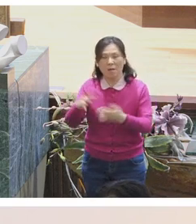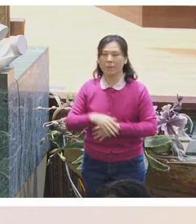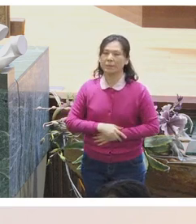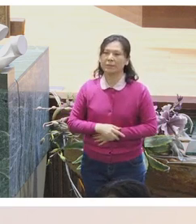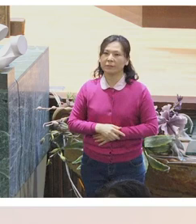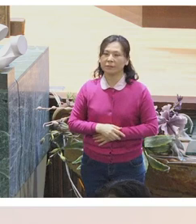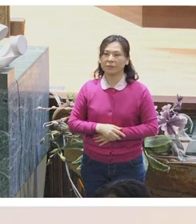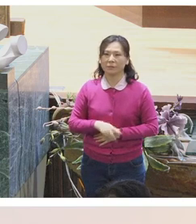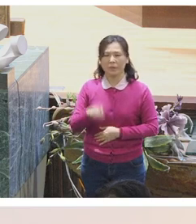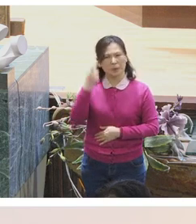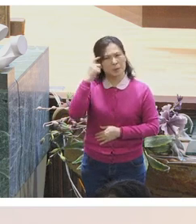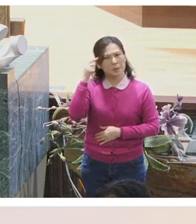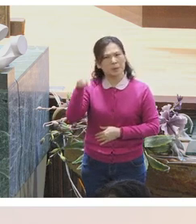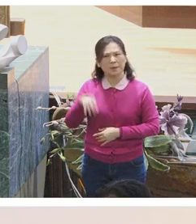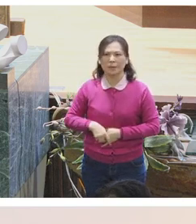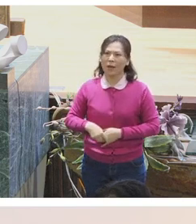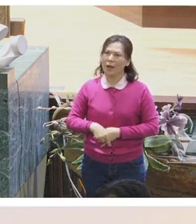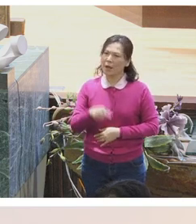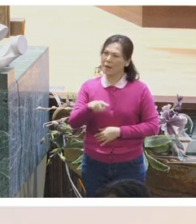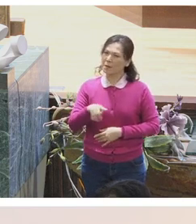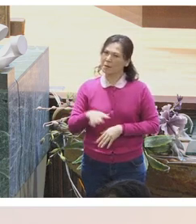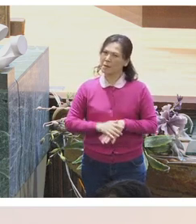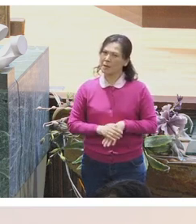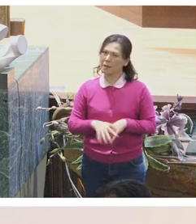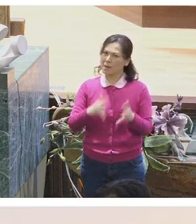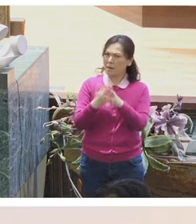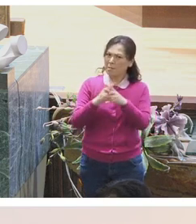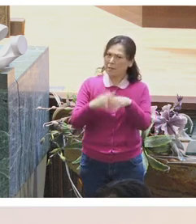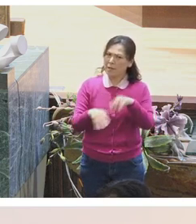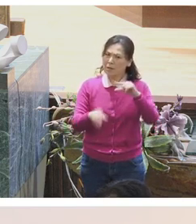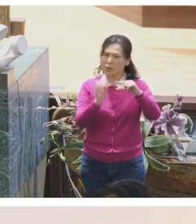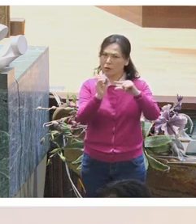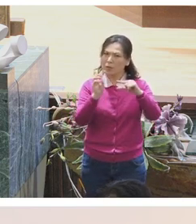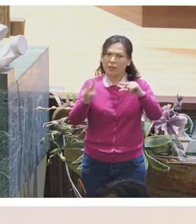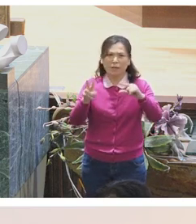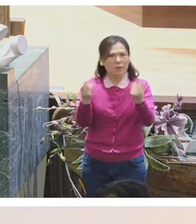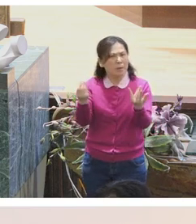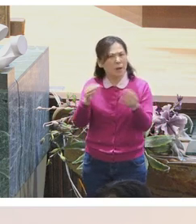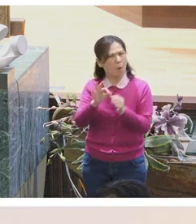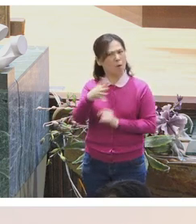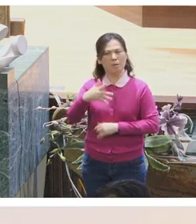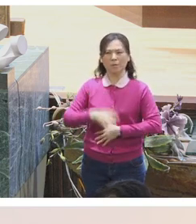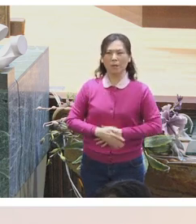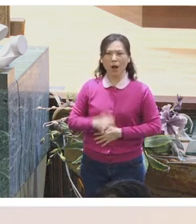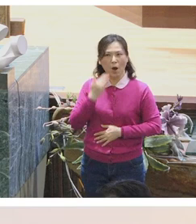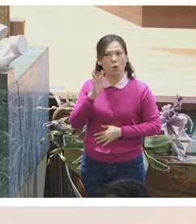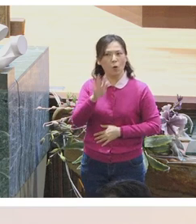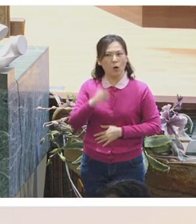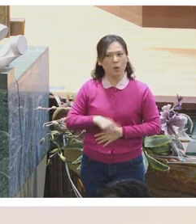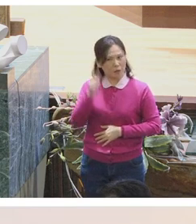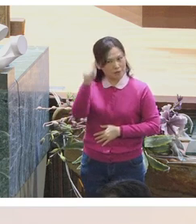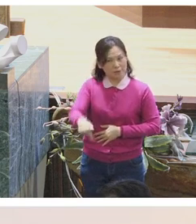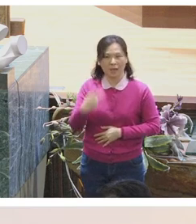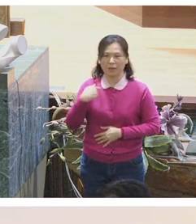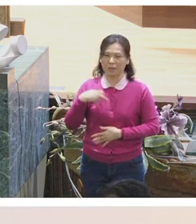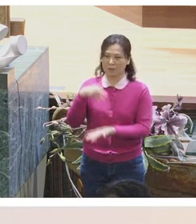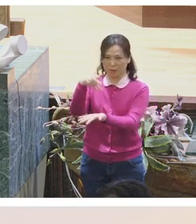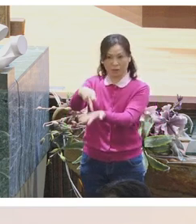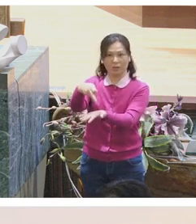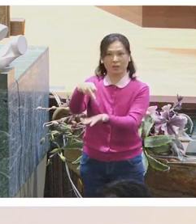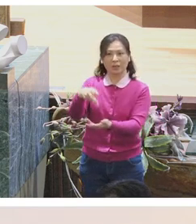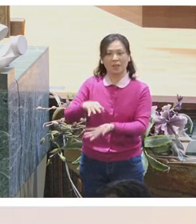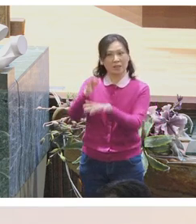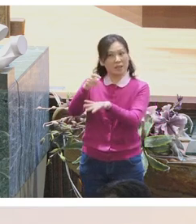说，为什么这里没有 G0V？ 因为如果有 G0V 的话，我就会在下次大松的时候去提案，说我们可不可以来看一